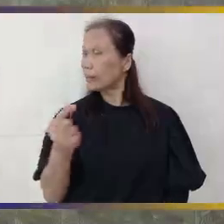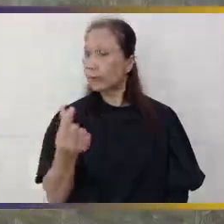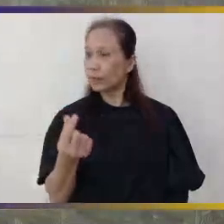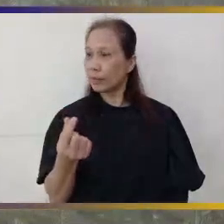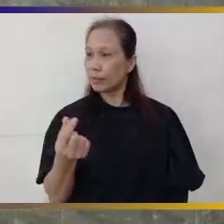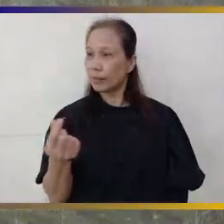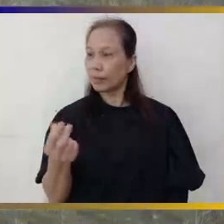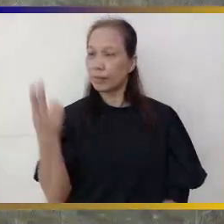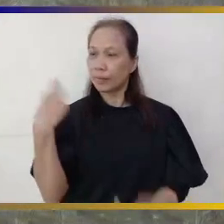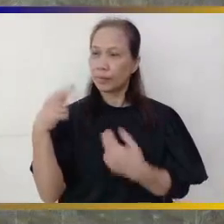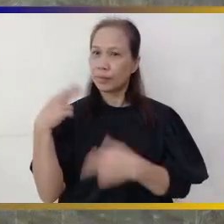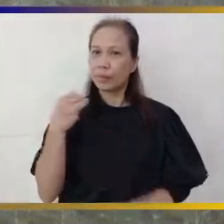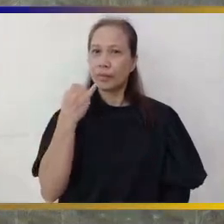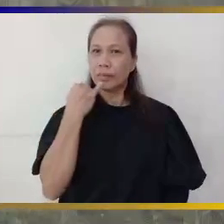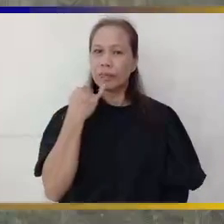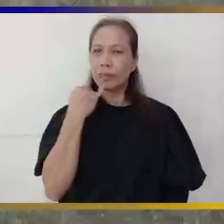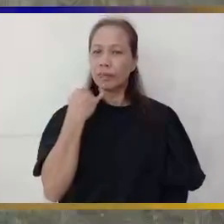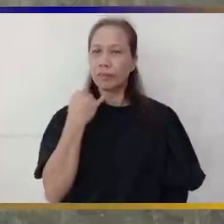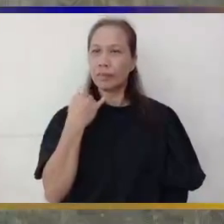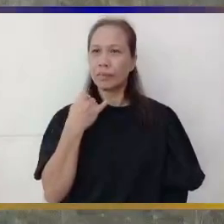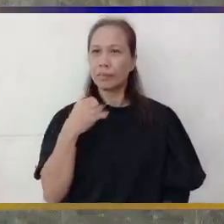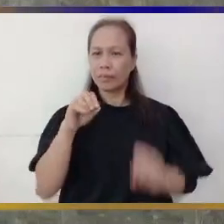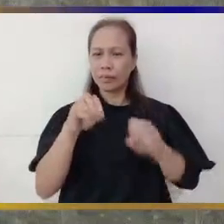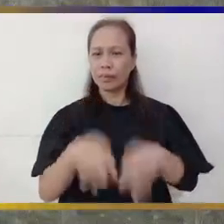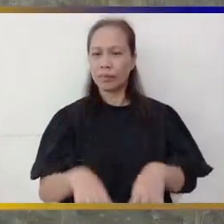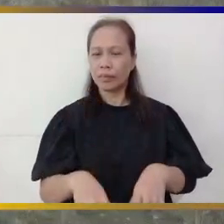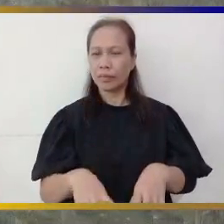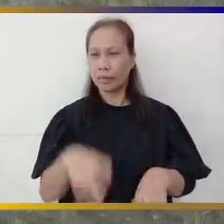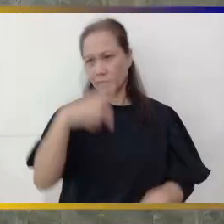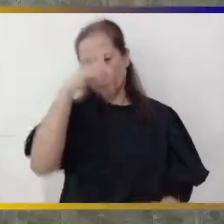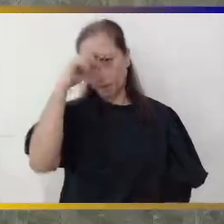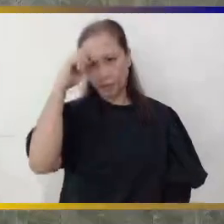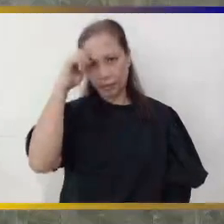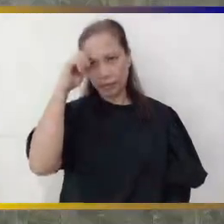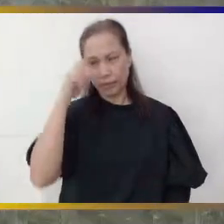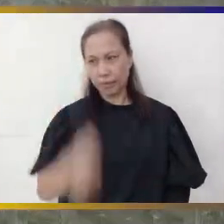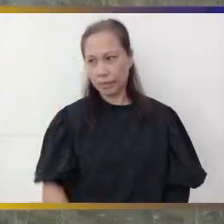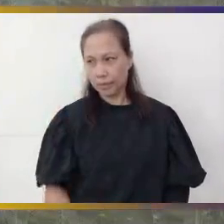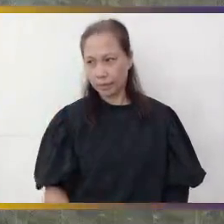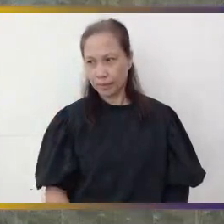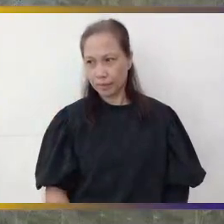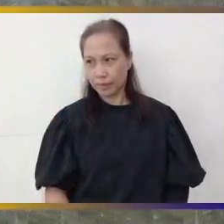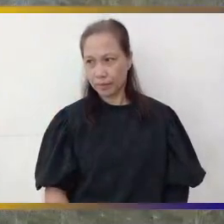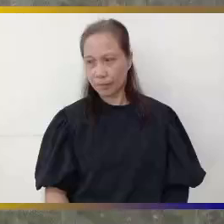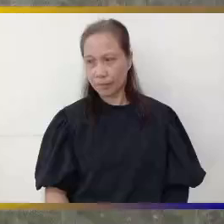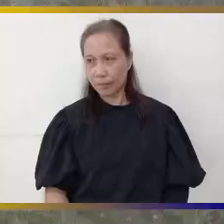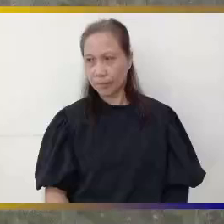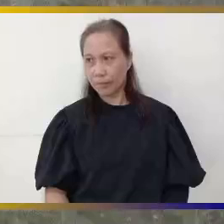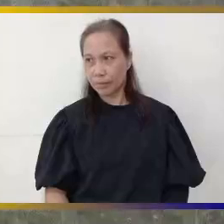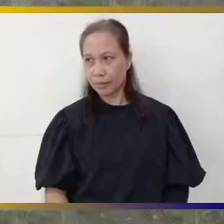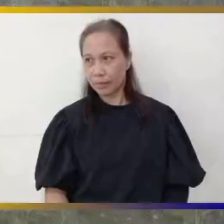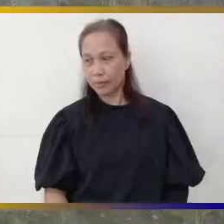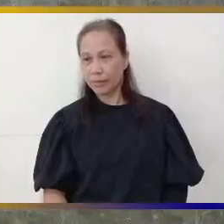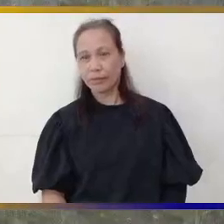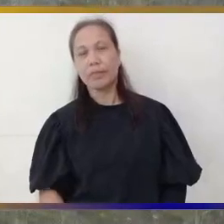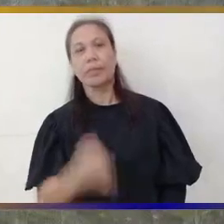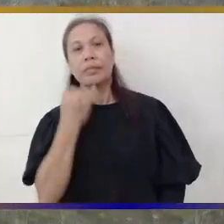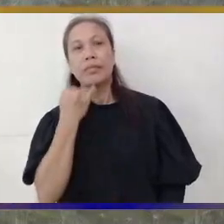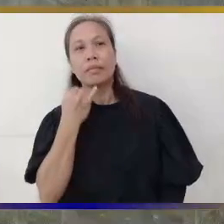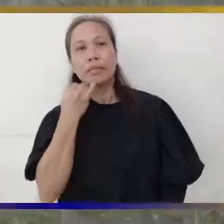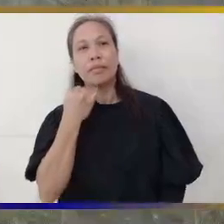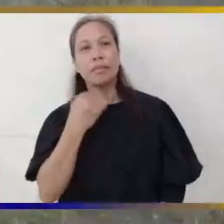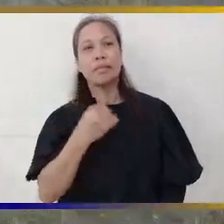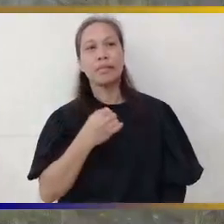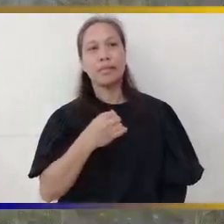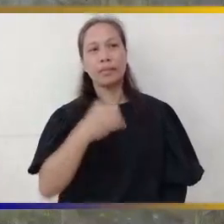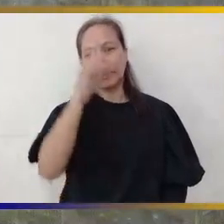ang Israel Ay nawala ' ba kasi ang ang ang ang ang Israel ay nahati po yun